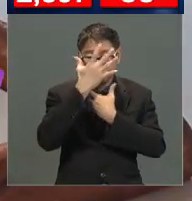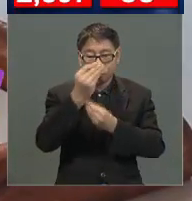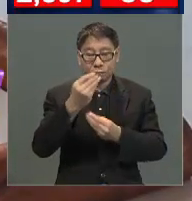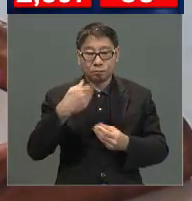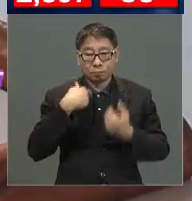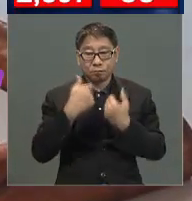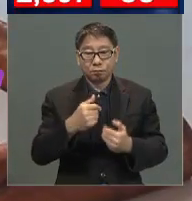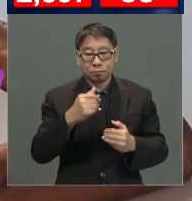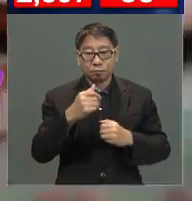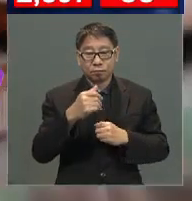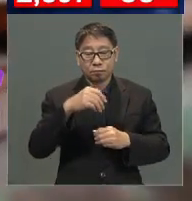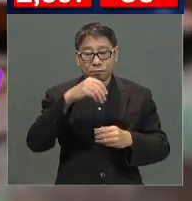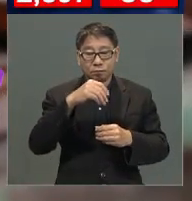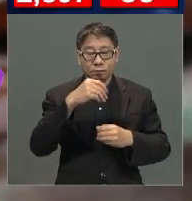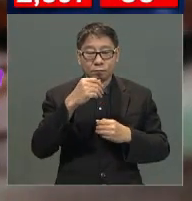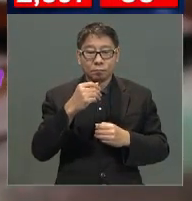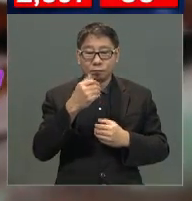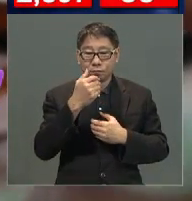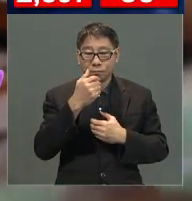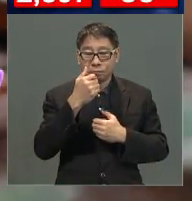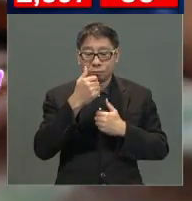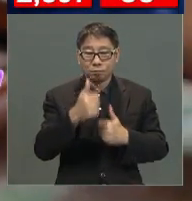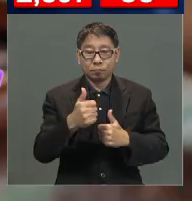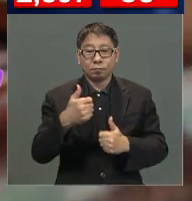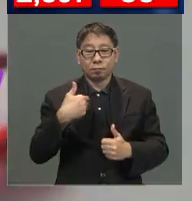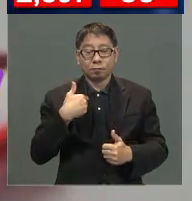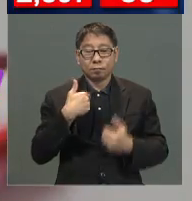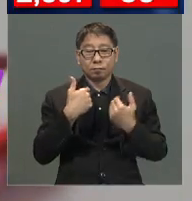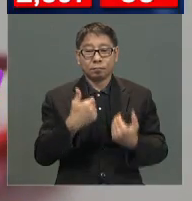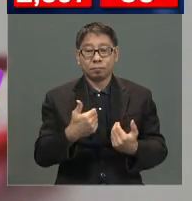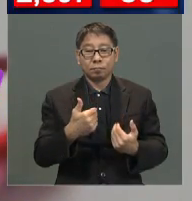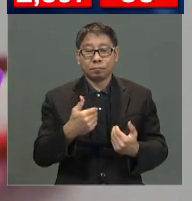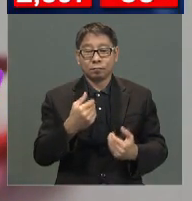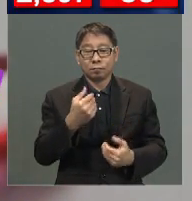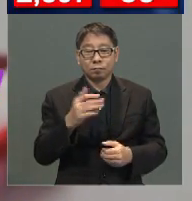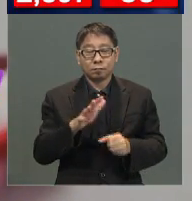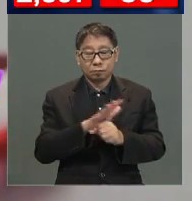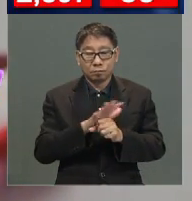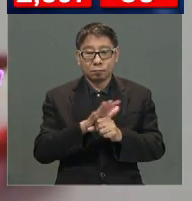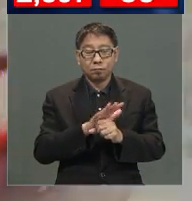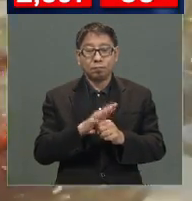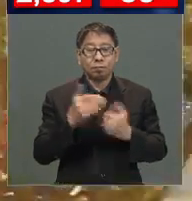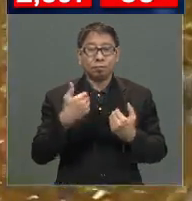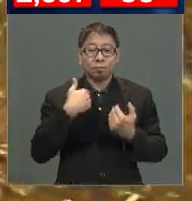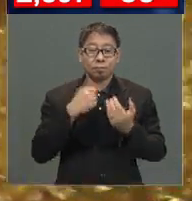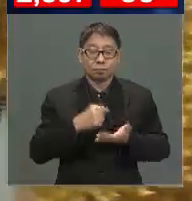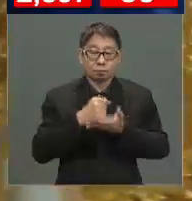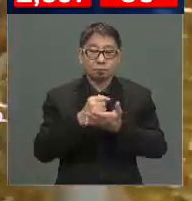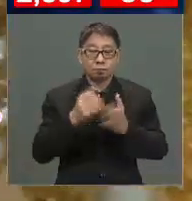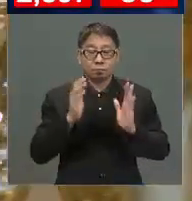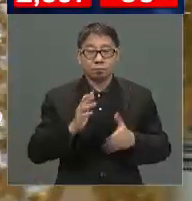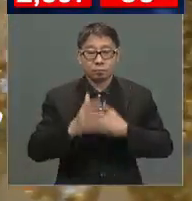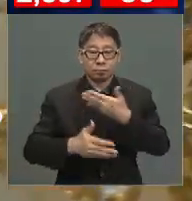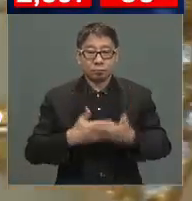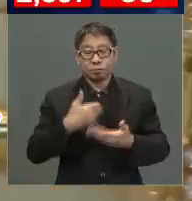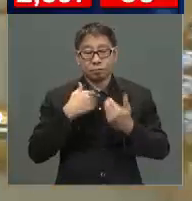ลูกค้าในประเทศให้กลับมาได้ส่วนหนึ่งแม้ว่าจะไม่มากเท่าเดิมก็ตามแต่ก็จะช่วยให้กลุ่มลูกค้